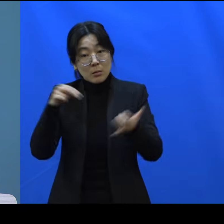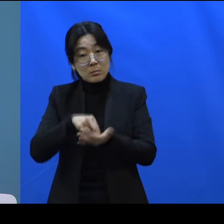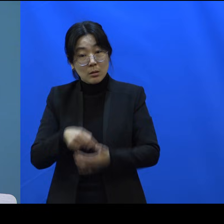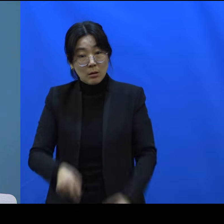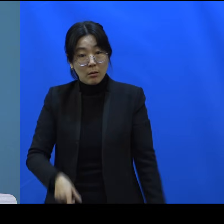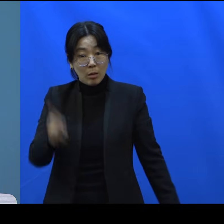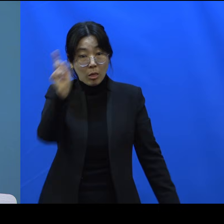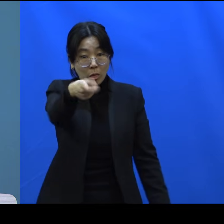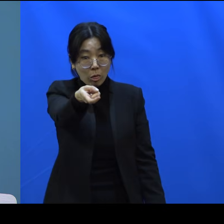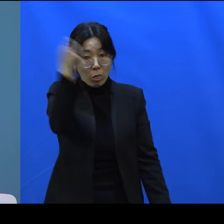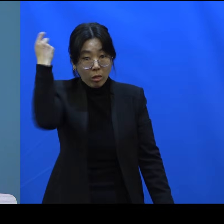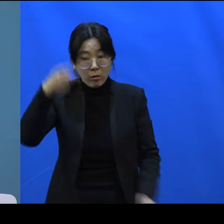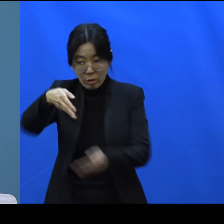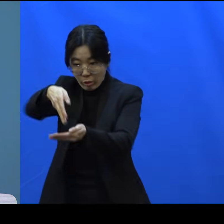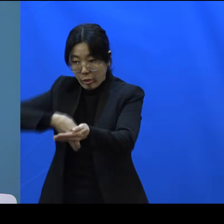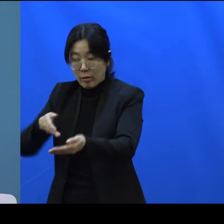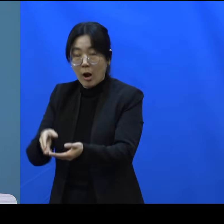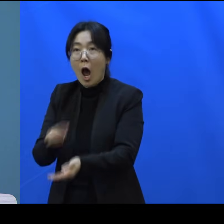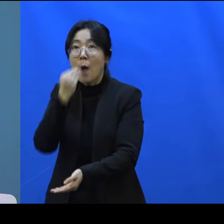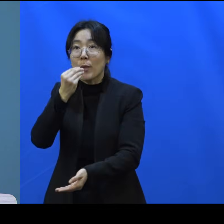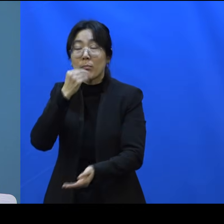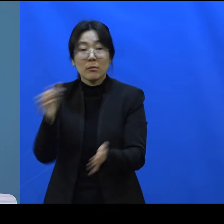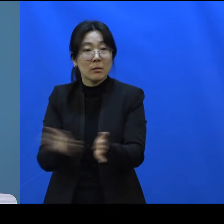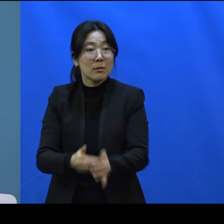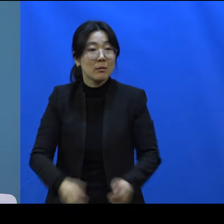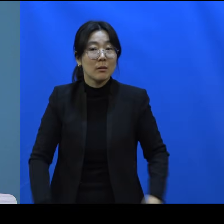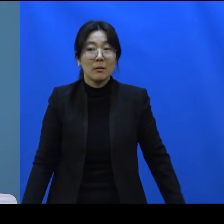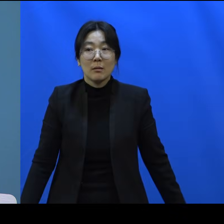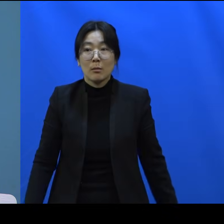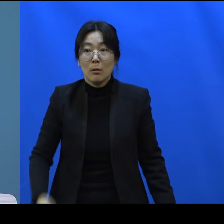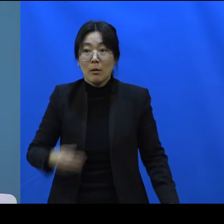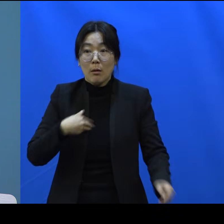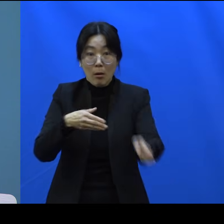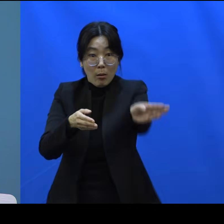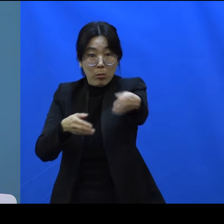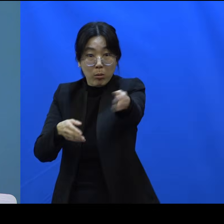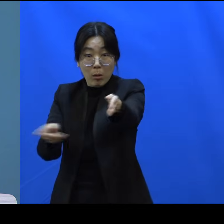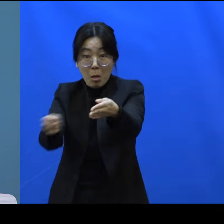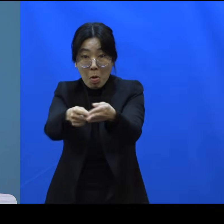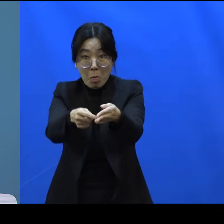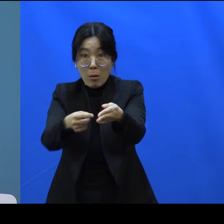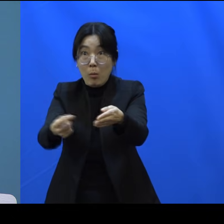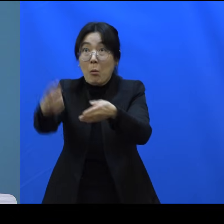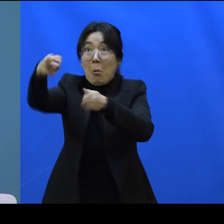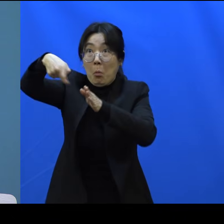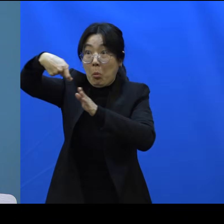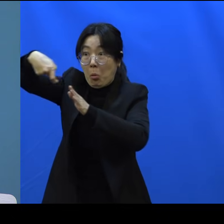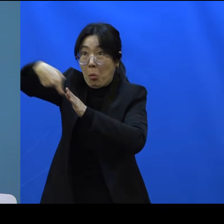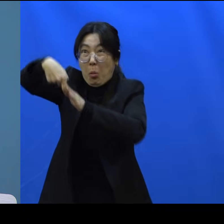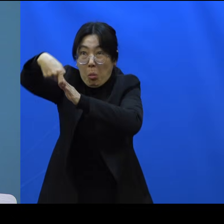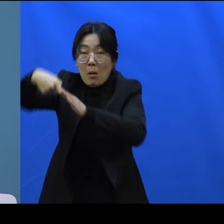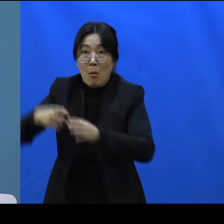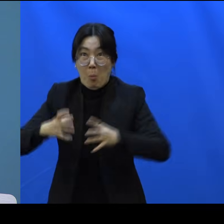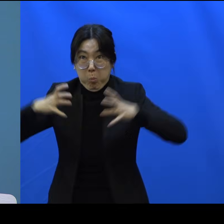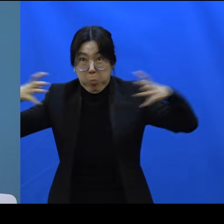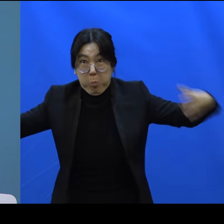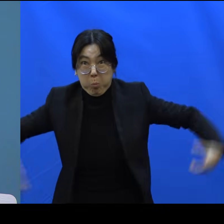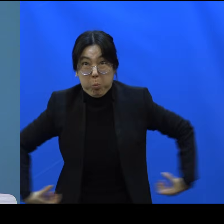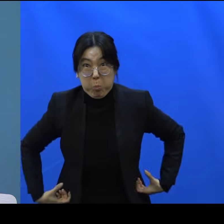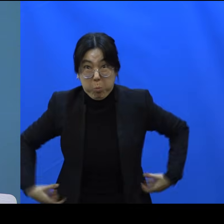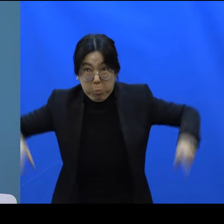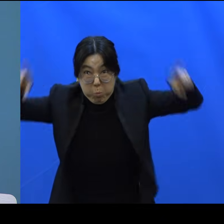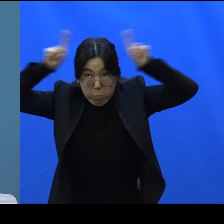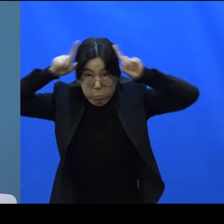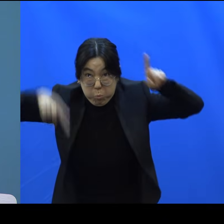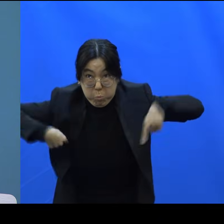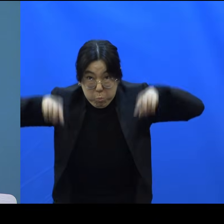교만인 거잖아요. 계속 자신을 뭐 있는 것처럼 자신의 약함을 인정하지 않는 거예요. 아담의 범죄